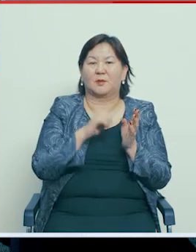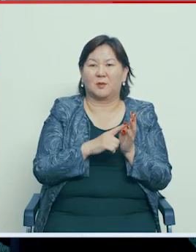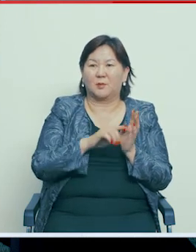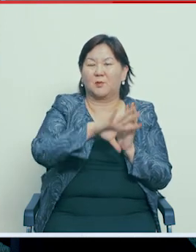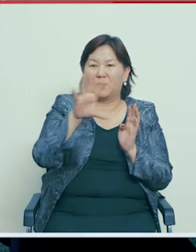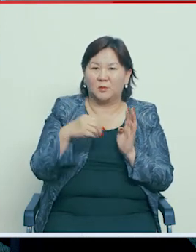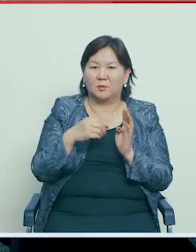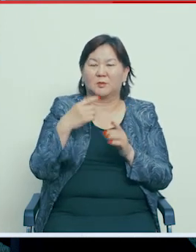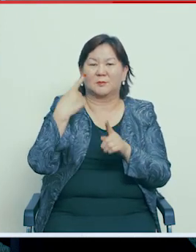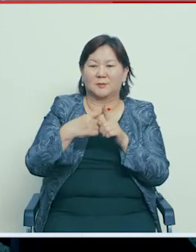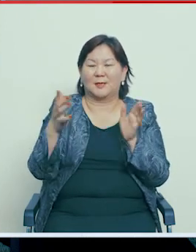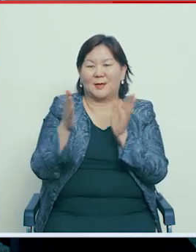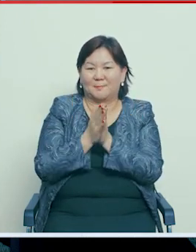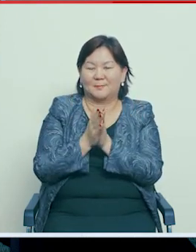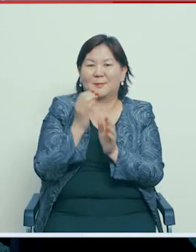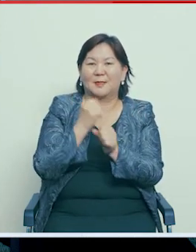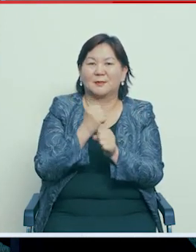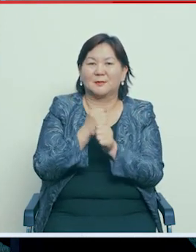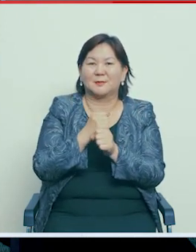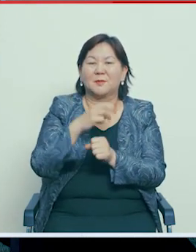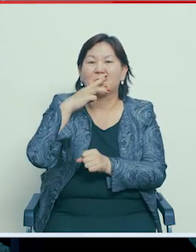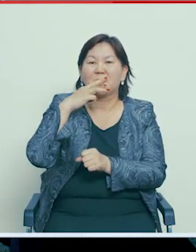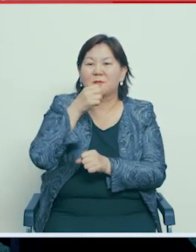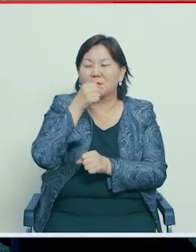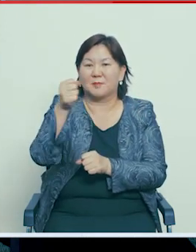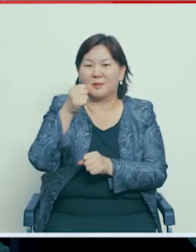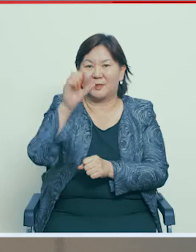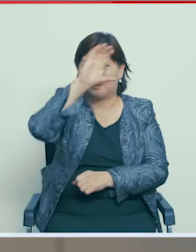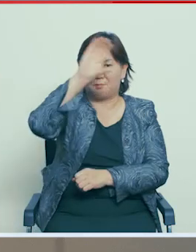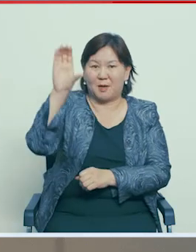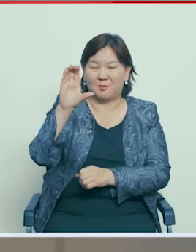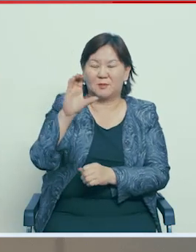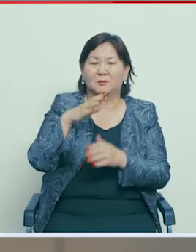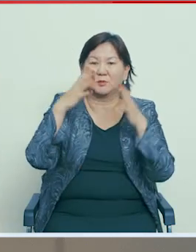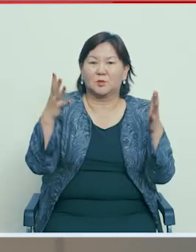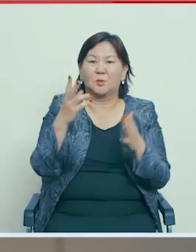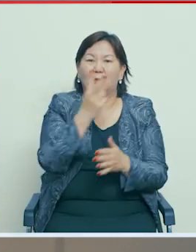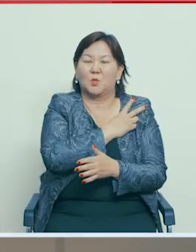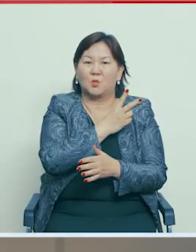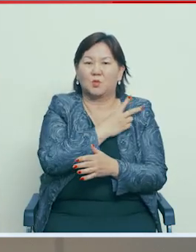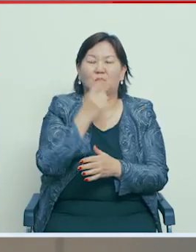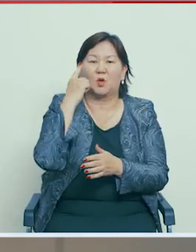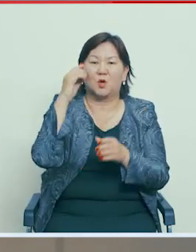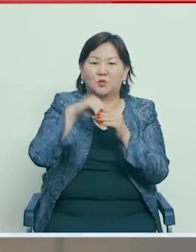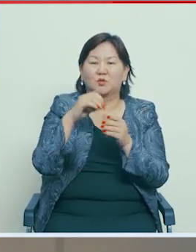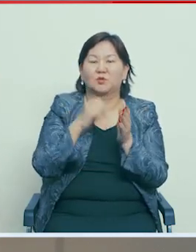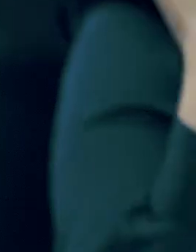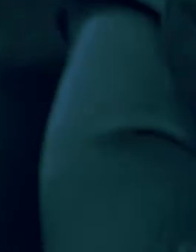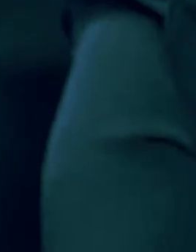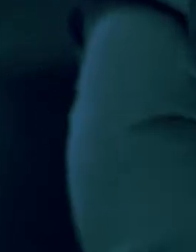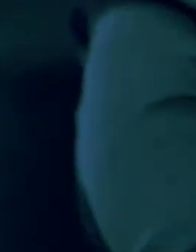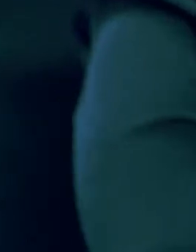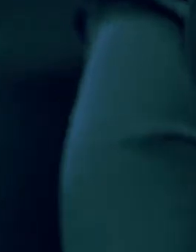бүгдээрээ улам сайн хамтарч ажиллах хэрэгтэй маань энэ донд хэвлэл мэдээллийн байгууллагууд ялангуяа маш том үүрэг оролцох хэрэгтэй гэдэг дүгнэлтийг бий хийж байна. Хоёр дахь